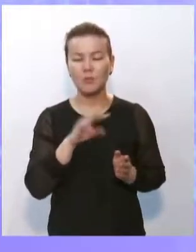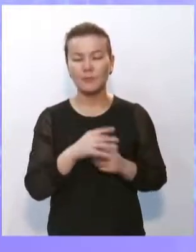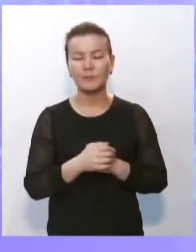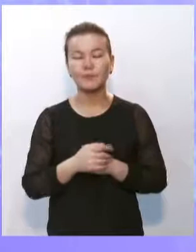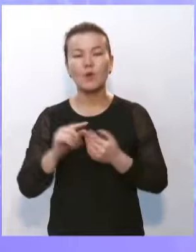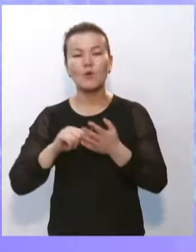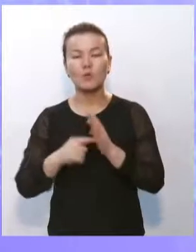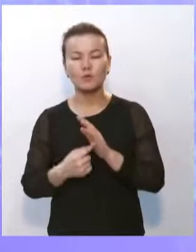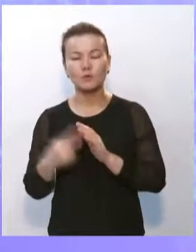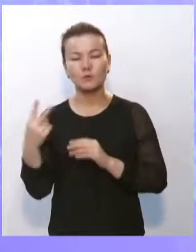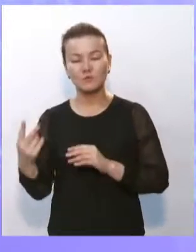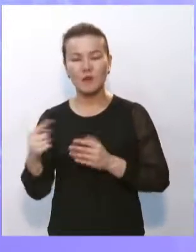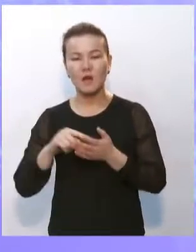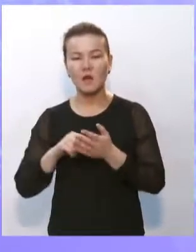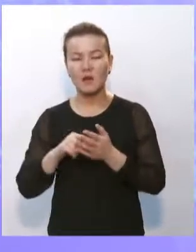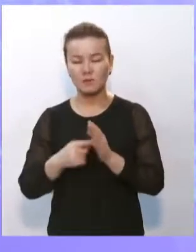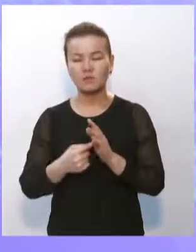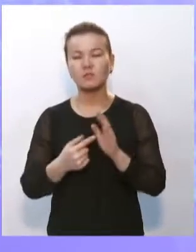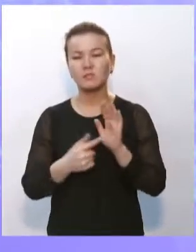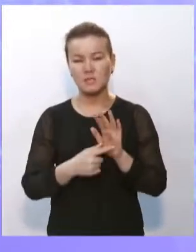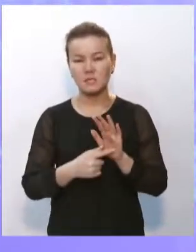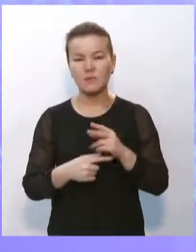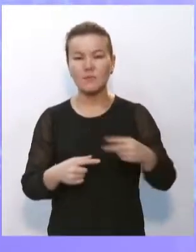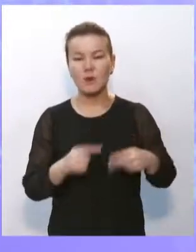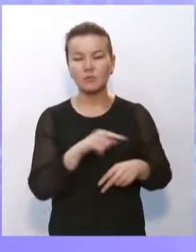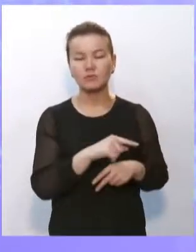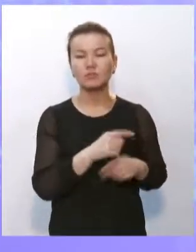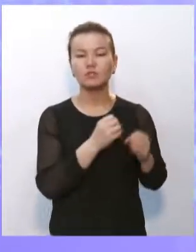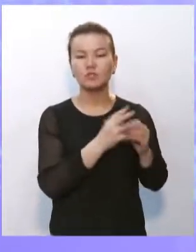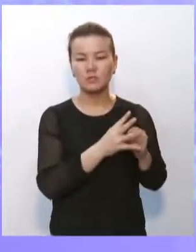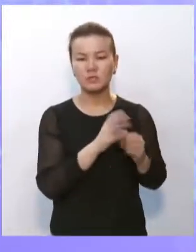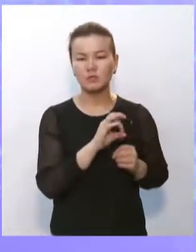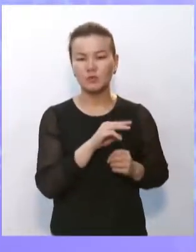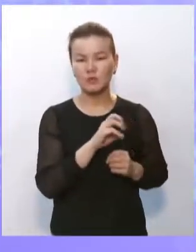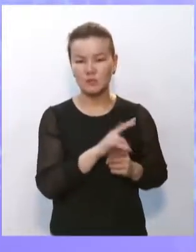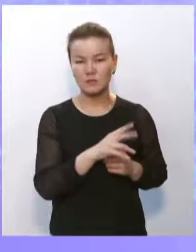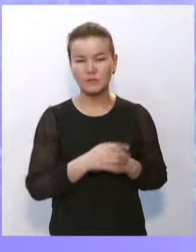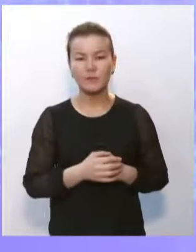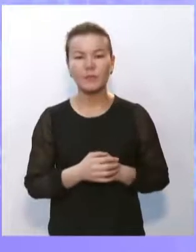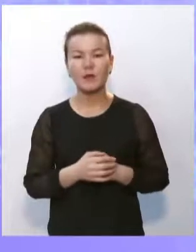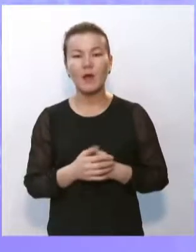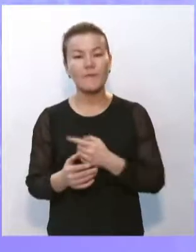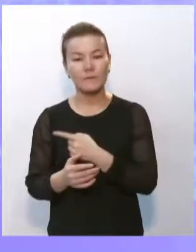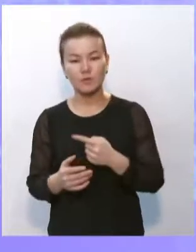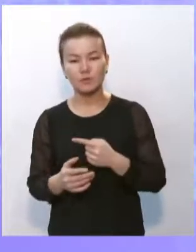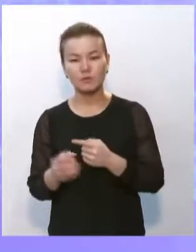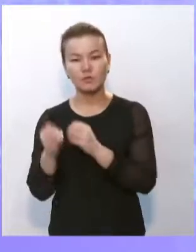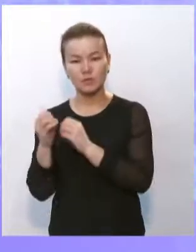умножить 2 на 7 получу 14 сотен вычту